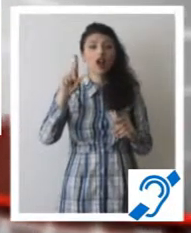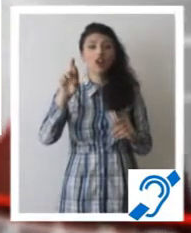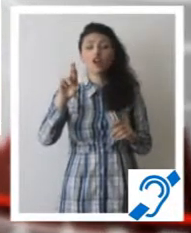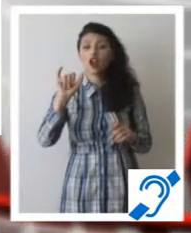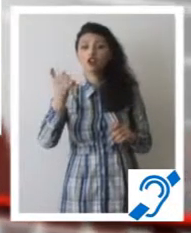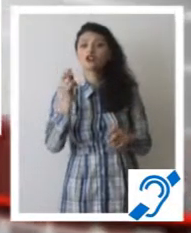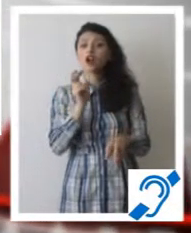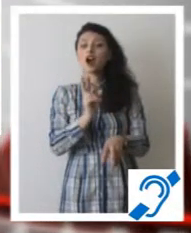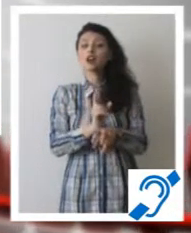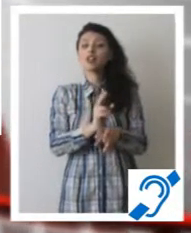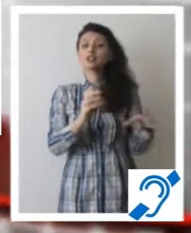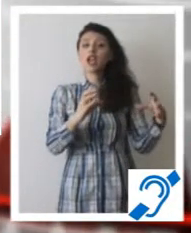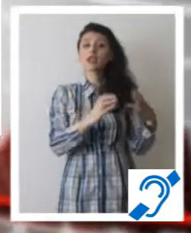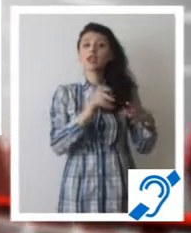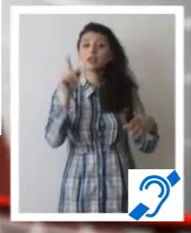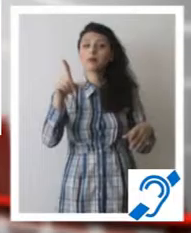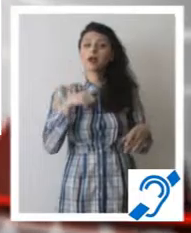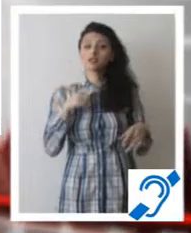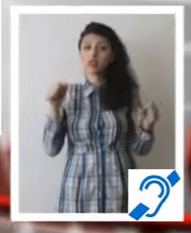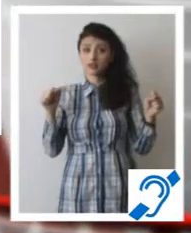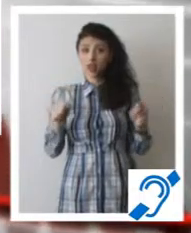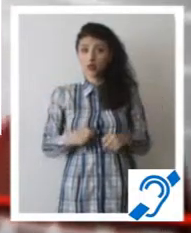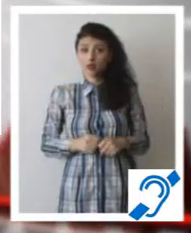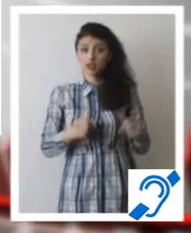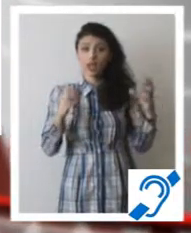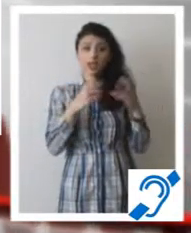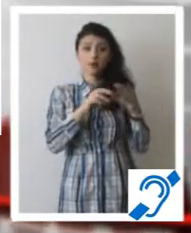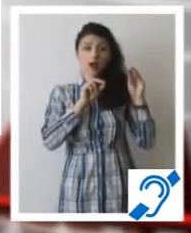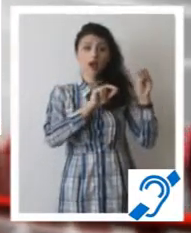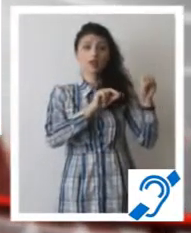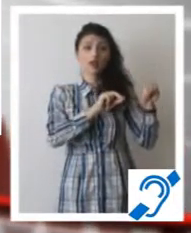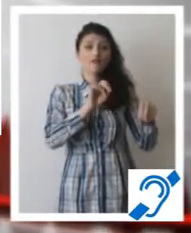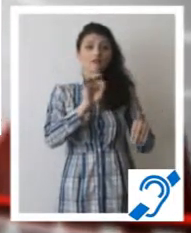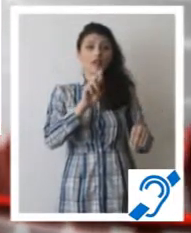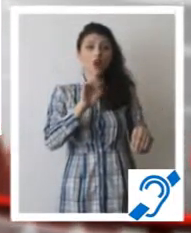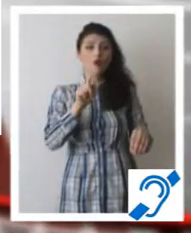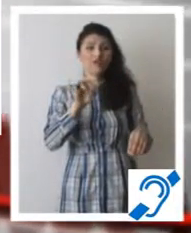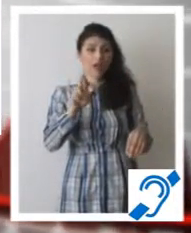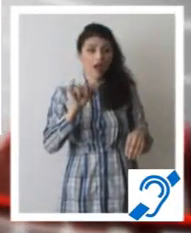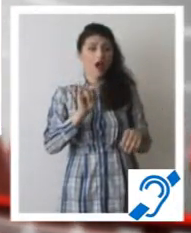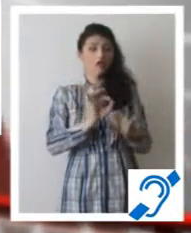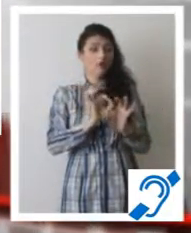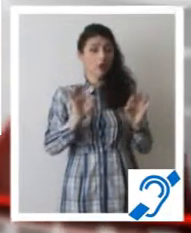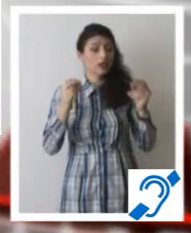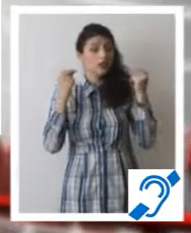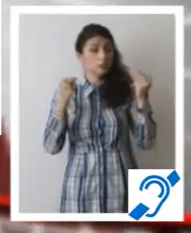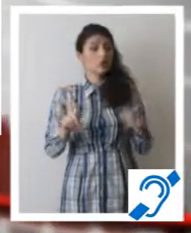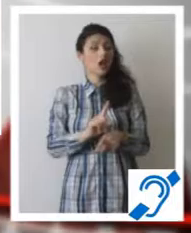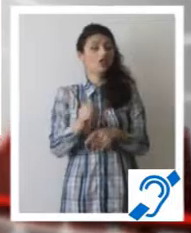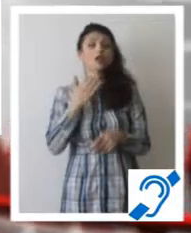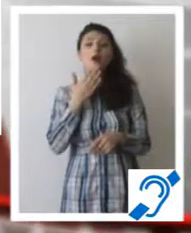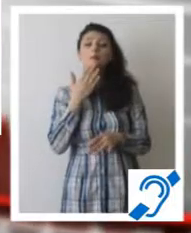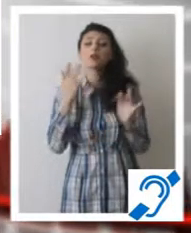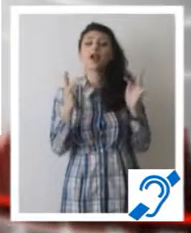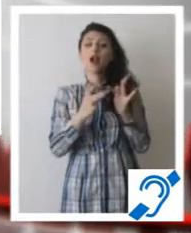iar atenția acordată echipei locale este una pe măsură. Echipa antrenată de Filofteia Dumitru a avut o prestație bună în aceste